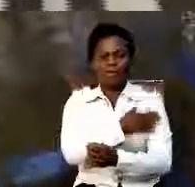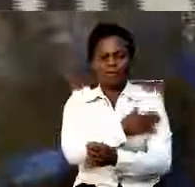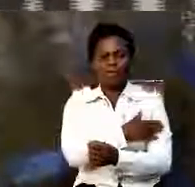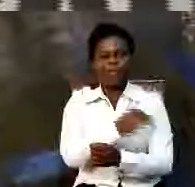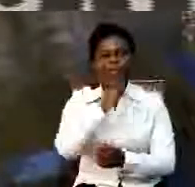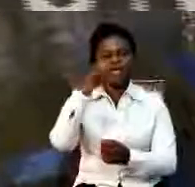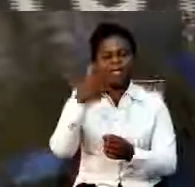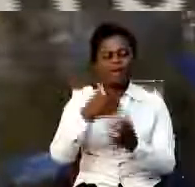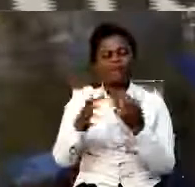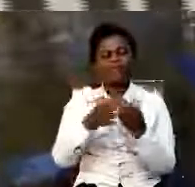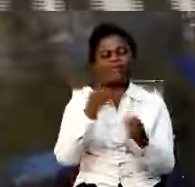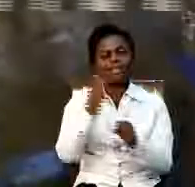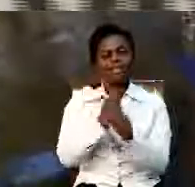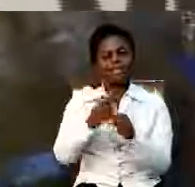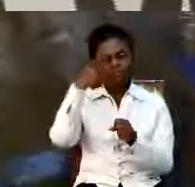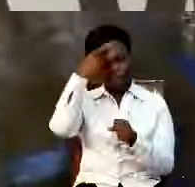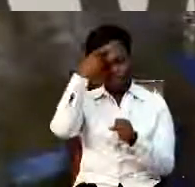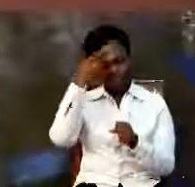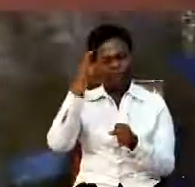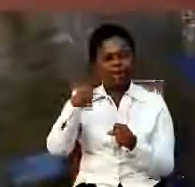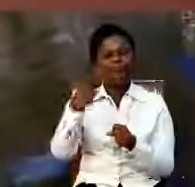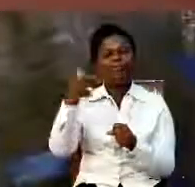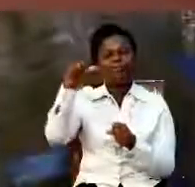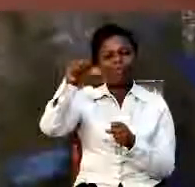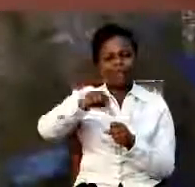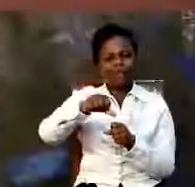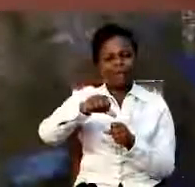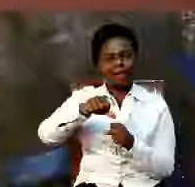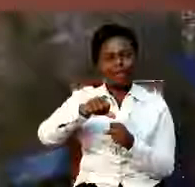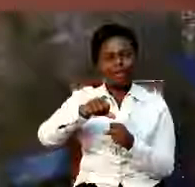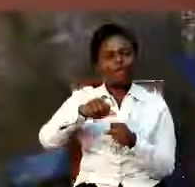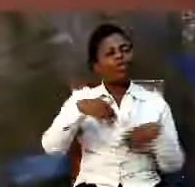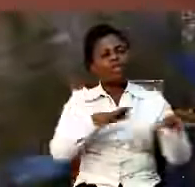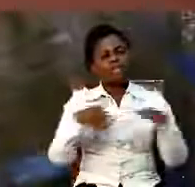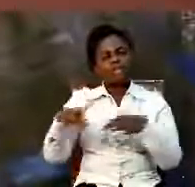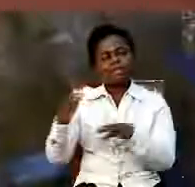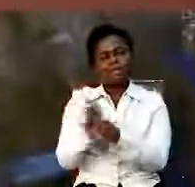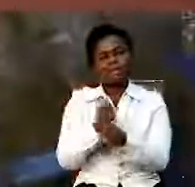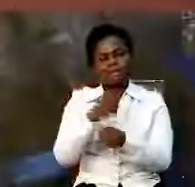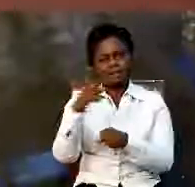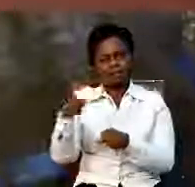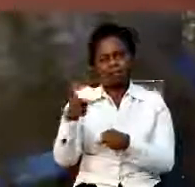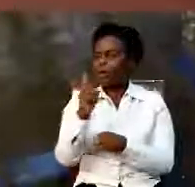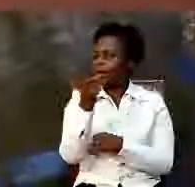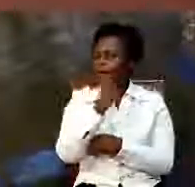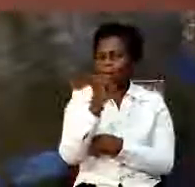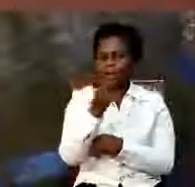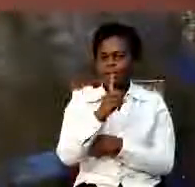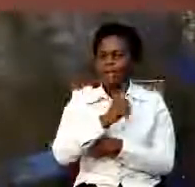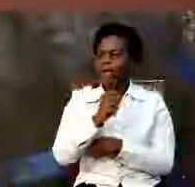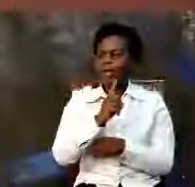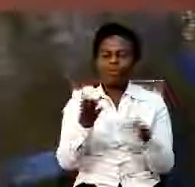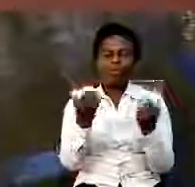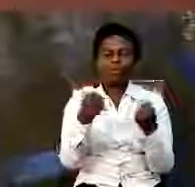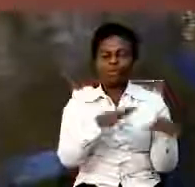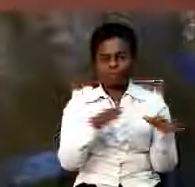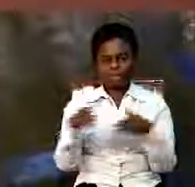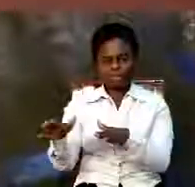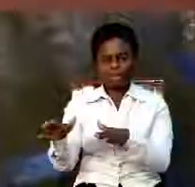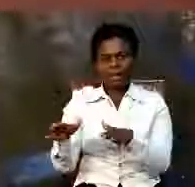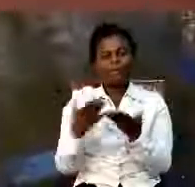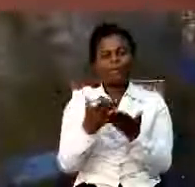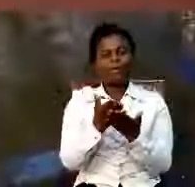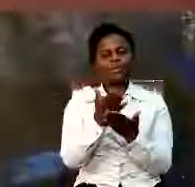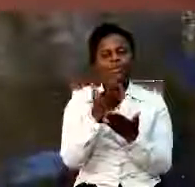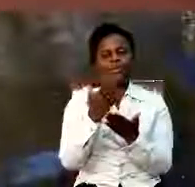utafanya kazi kwa uaminifu? Utafanya kazi kwa uaminifu? Utachezea kazi hiyo? Hapana, uweze kuichezea. Kwa